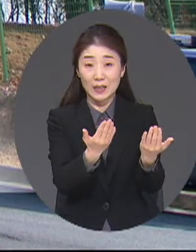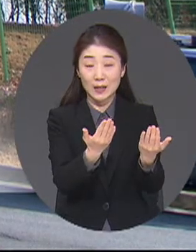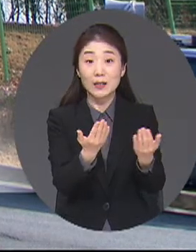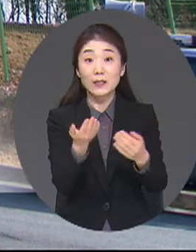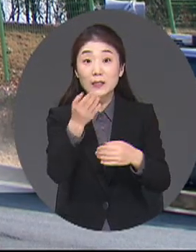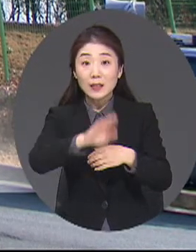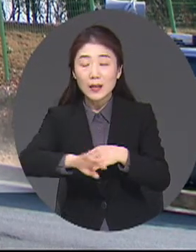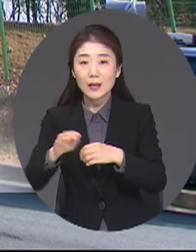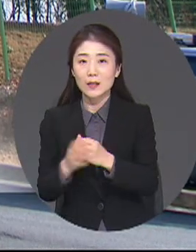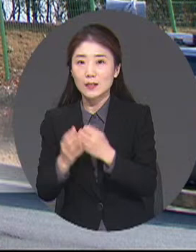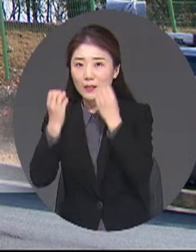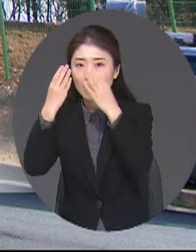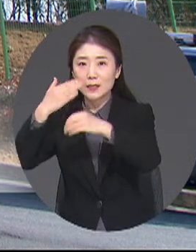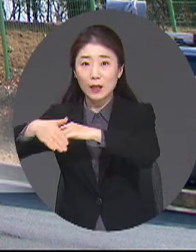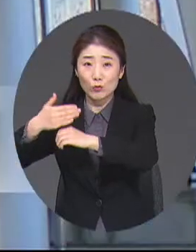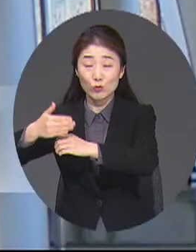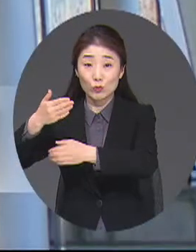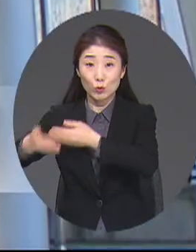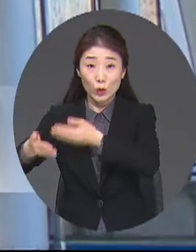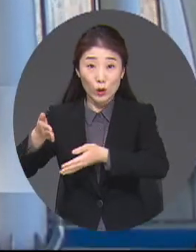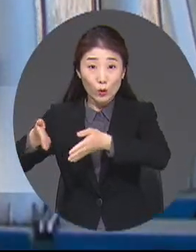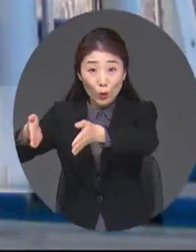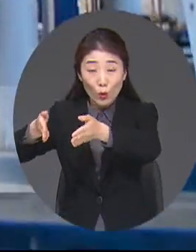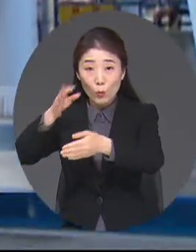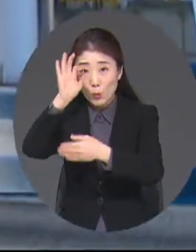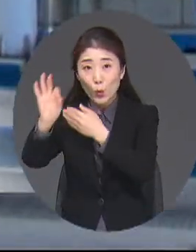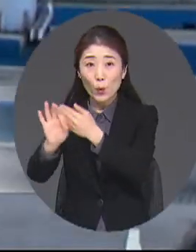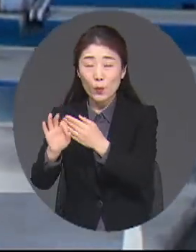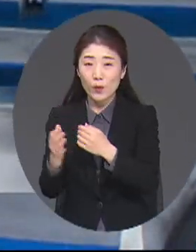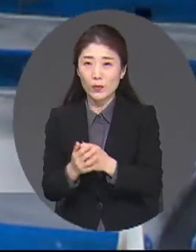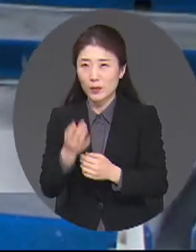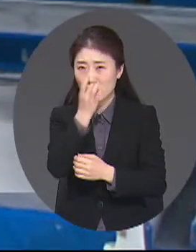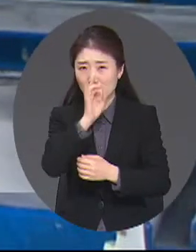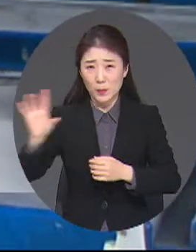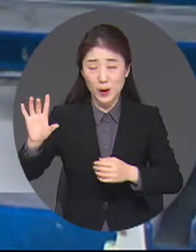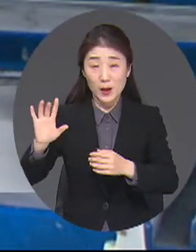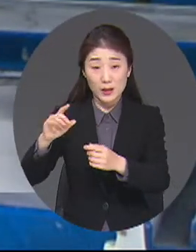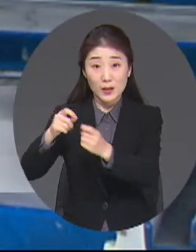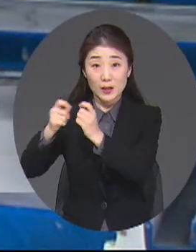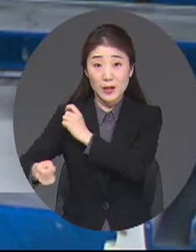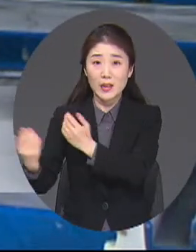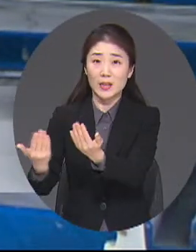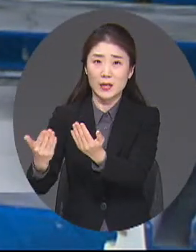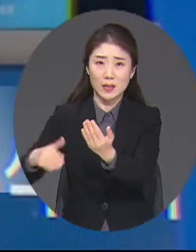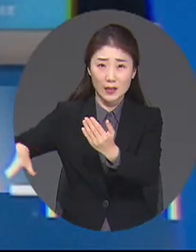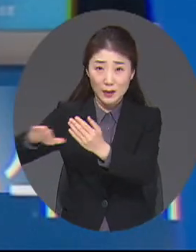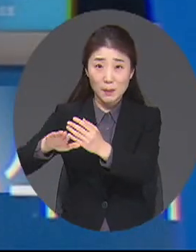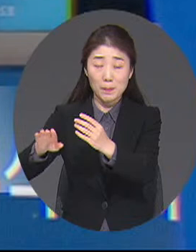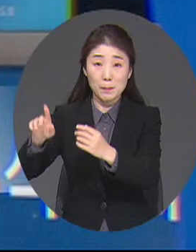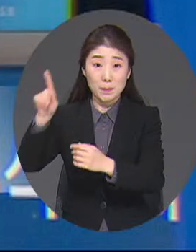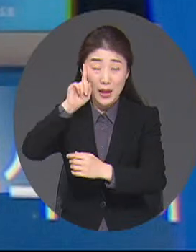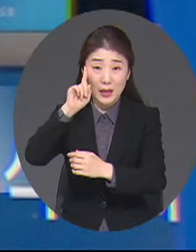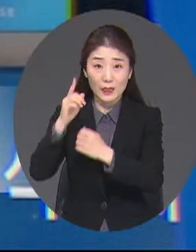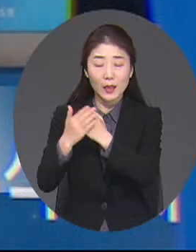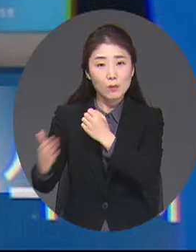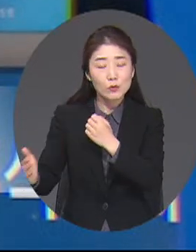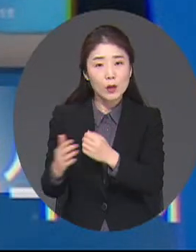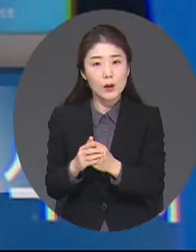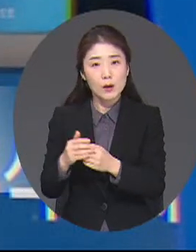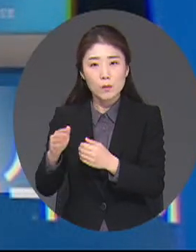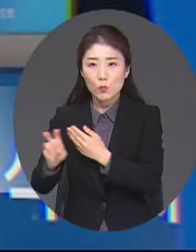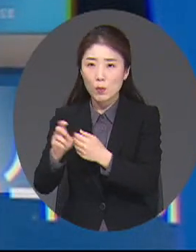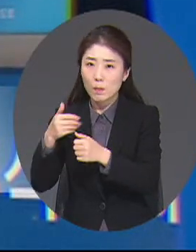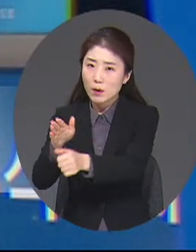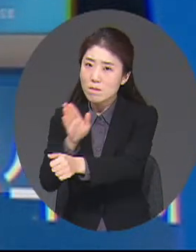신대구 부산 고속도로의 경우에는 오롯이 협력업체 직원들로만 이루어져 있어 과연 파견을 인정할 수 있느냐가이